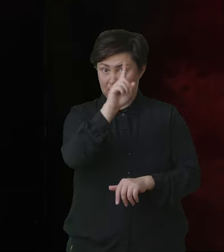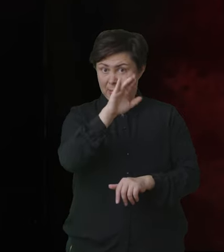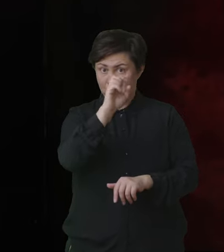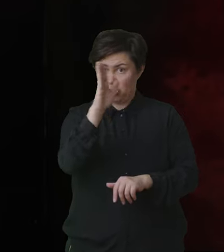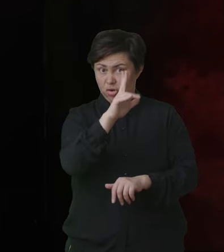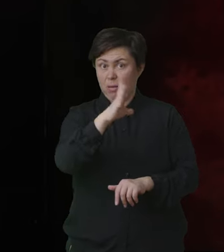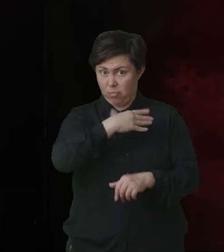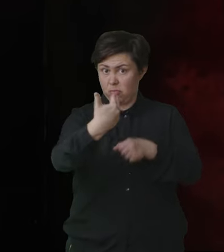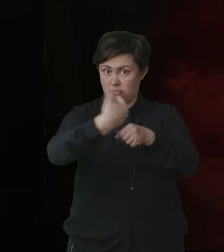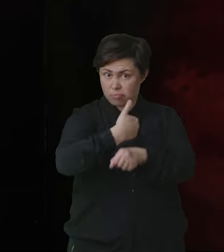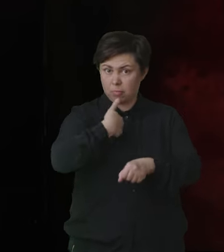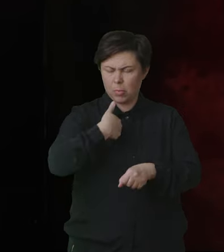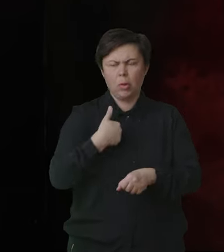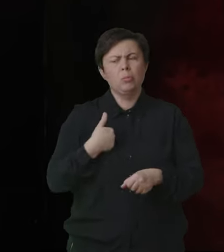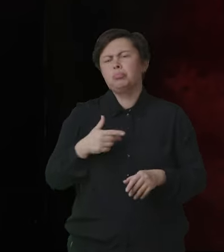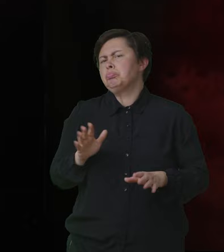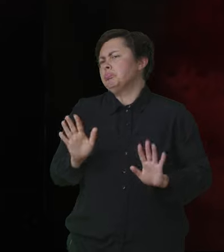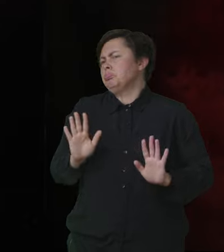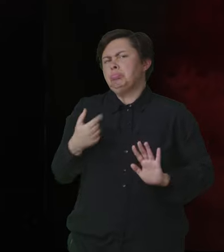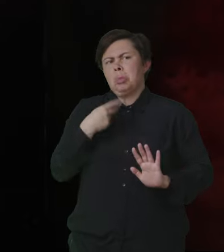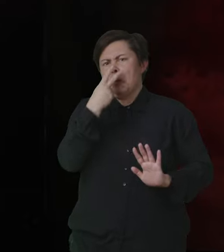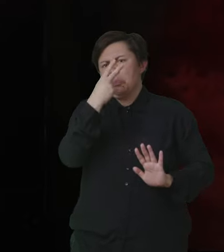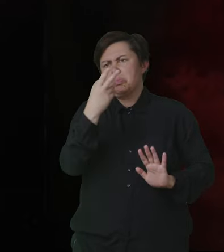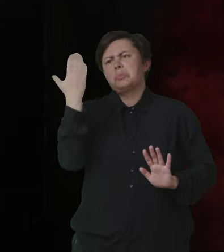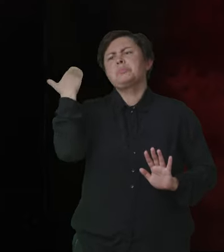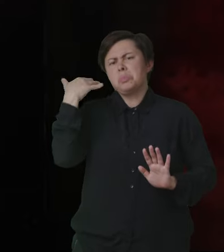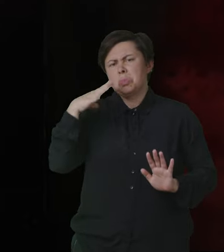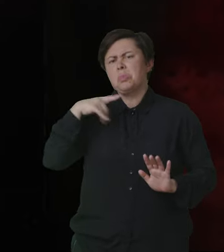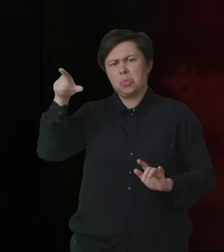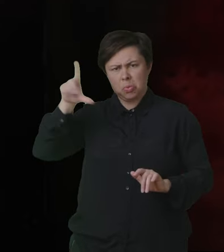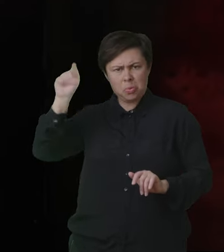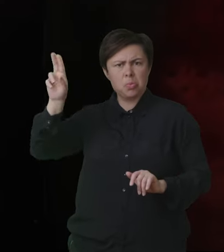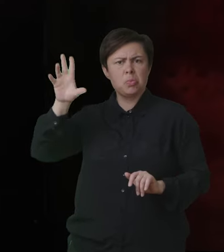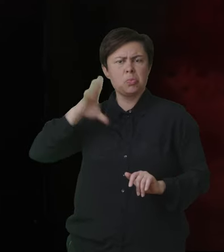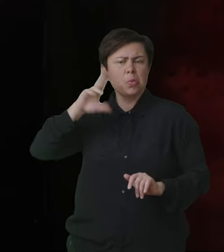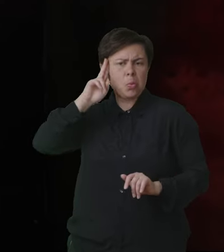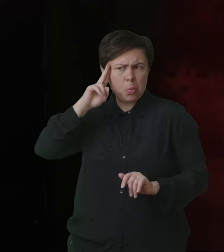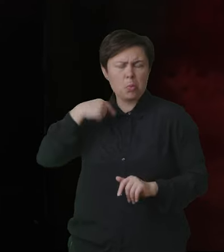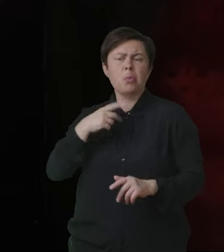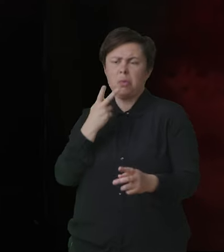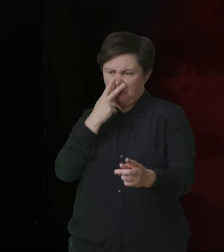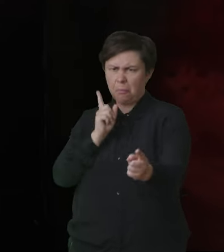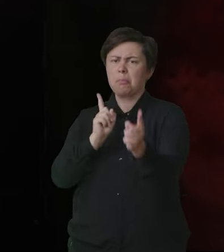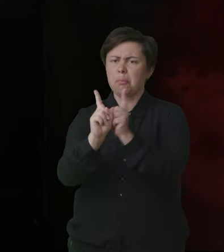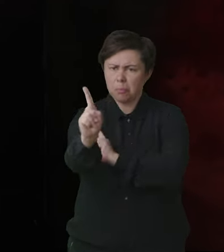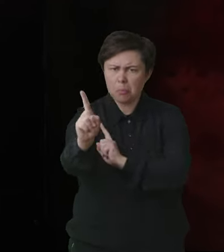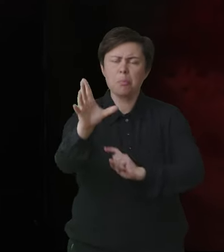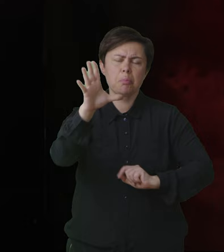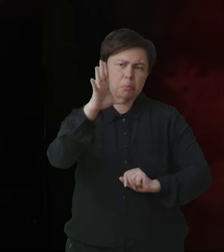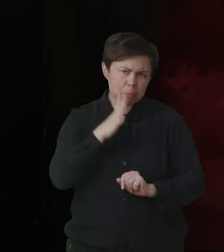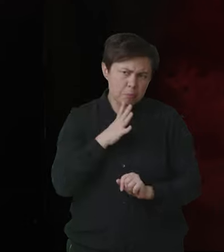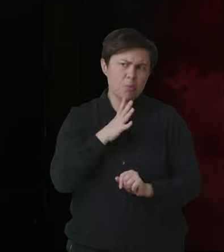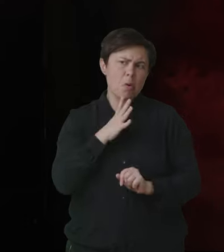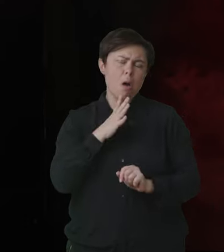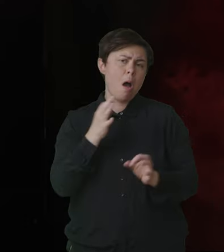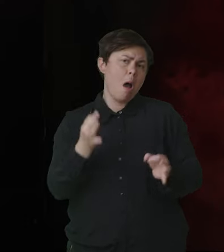nie przyszedł? Ja Zbyszka widziałem, mówię, jak schodziłem do ubikacji, to widziałem, że on tam mnie mijał, no. To